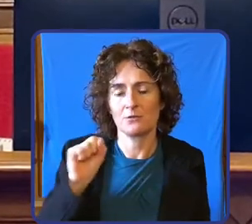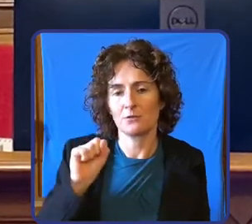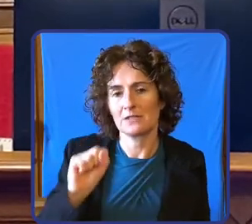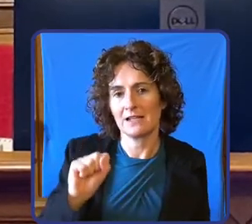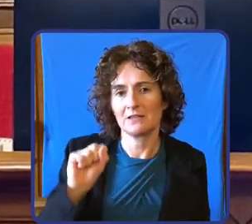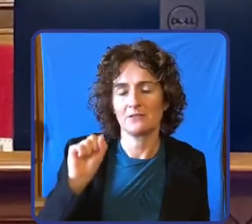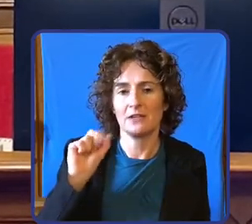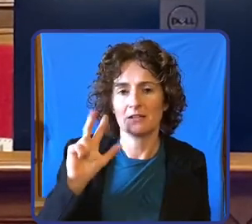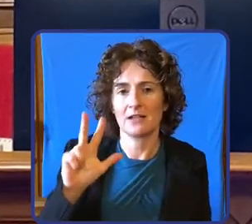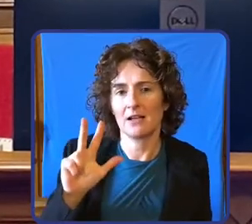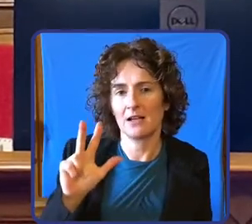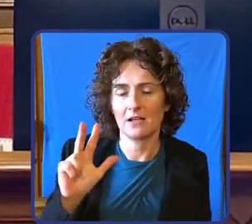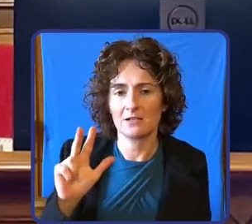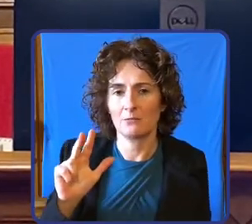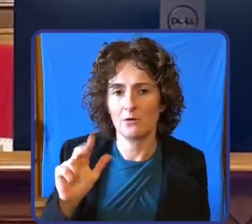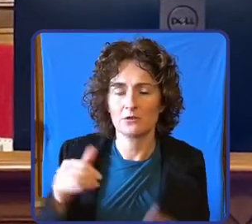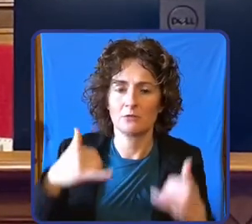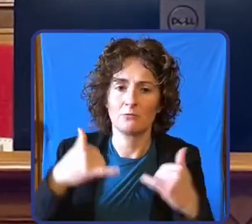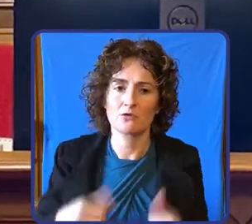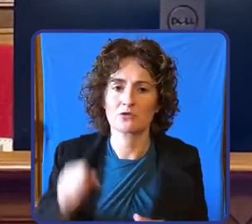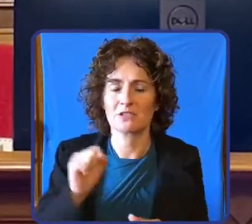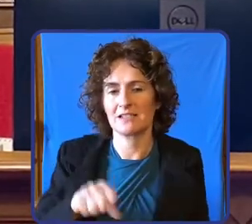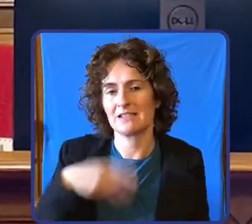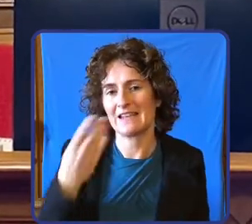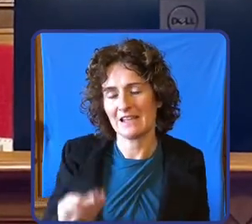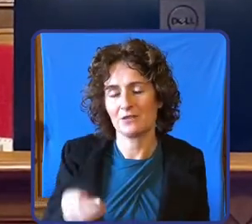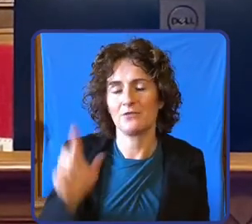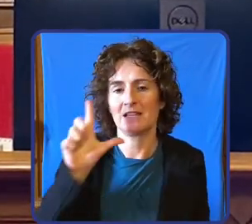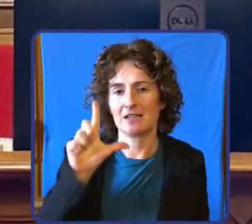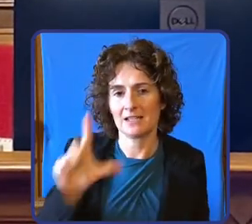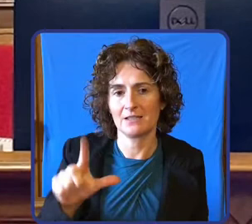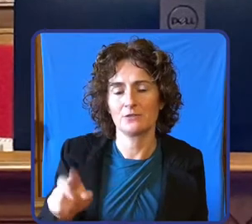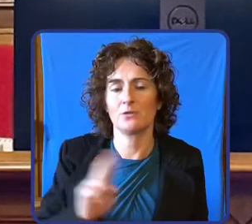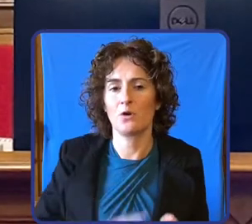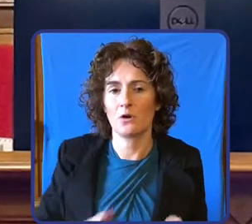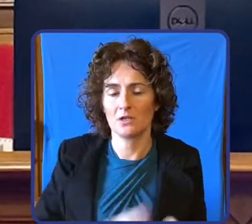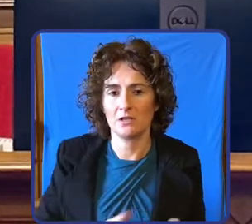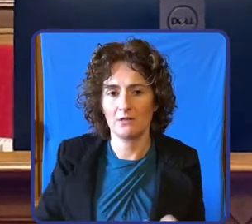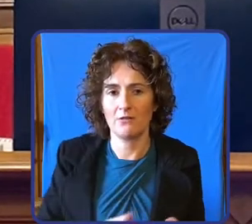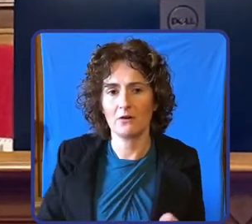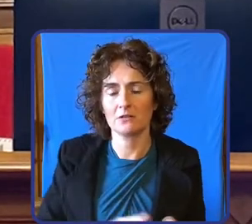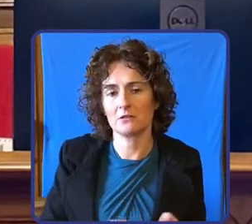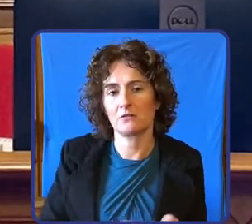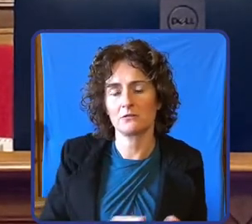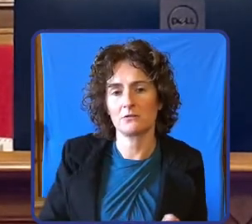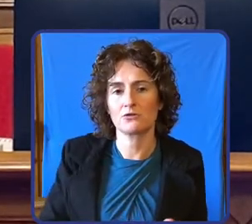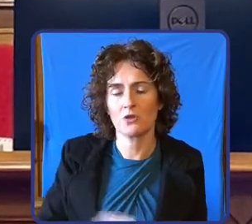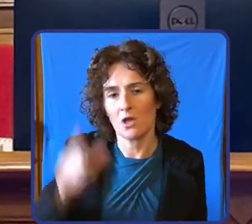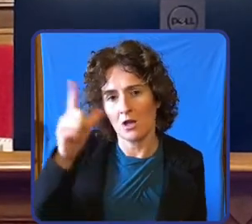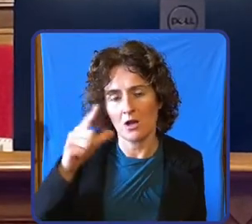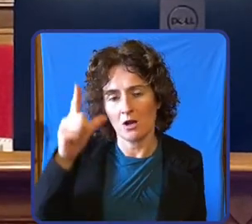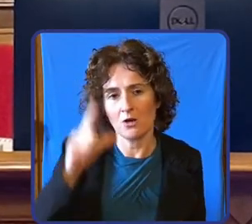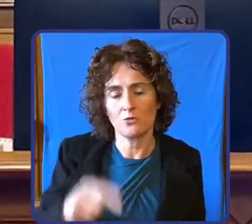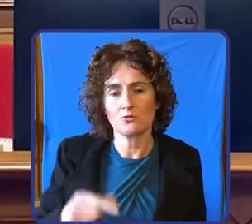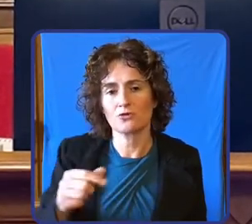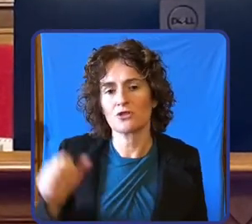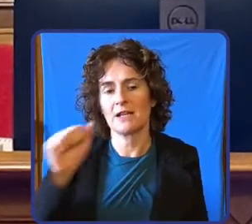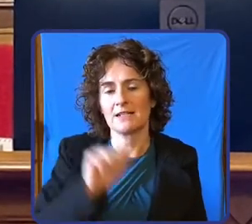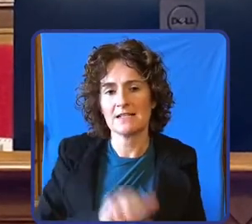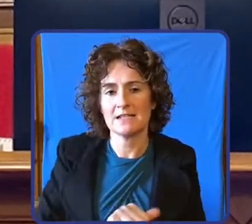Tehát Hódmezővásárhelyen a hivatalos bejelentett lak, és ugye hát nem tudom, mikor fogjuk ezt látni, a népszámlálás